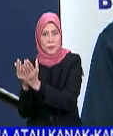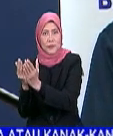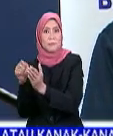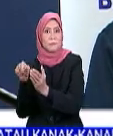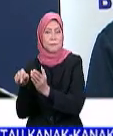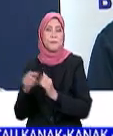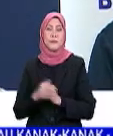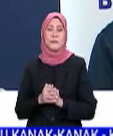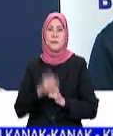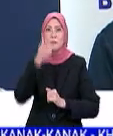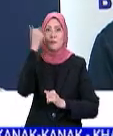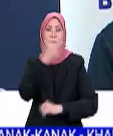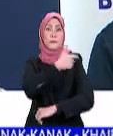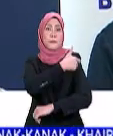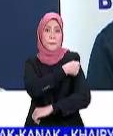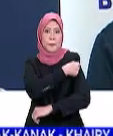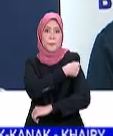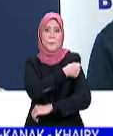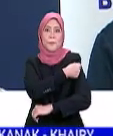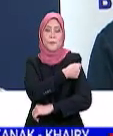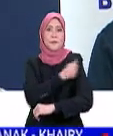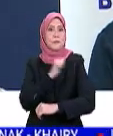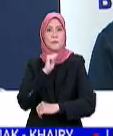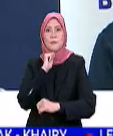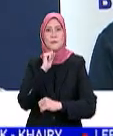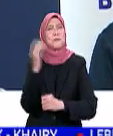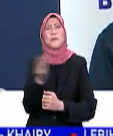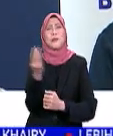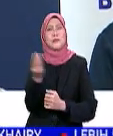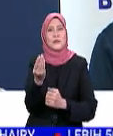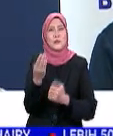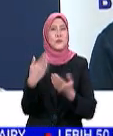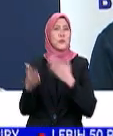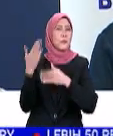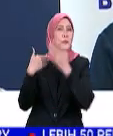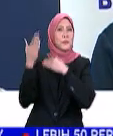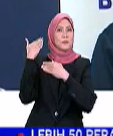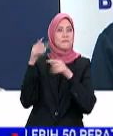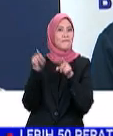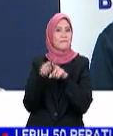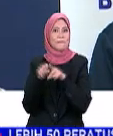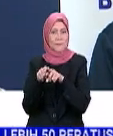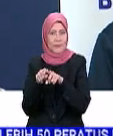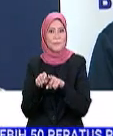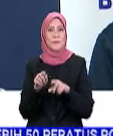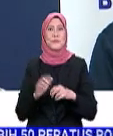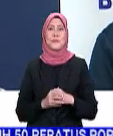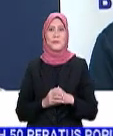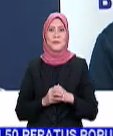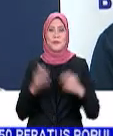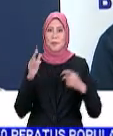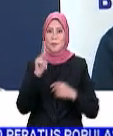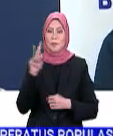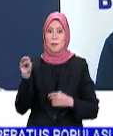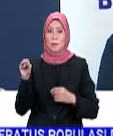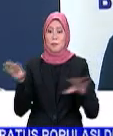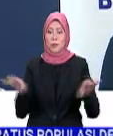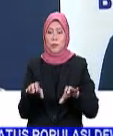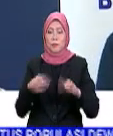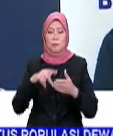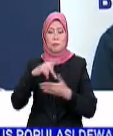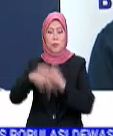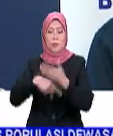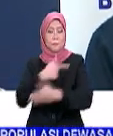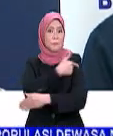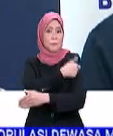Sebab vaksinasi dan imunisasi ini bukan perkara asing kepada Kementerian Kesihatan Malaysia. Kita menjalankan program imunisasi